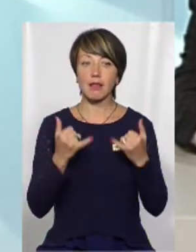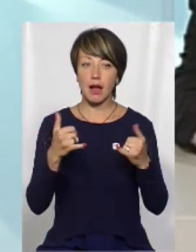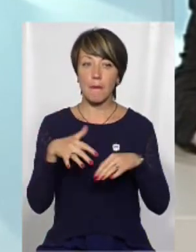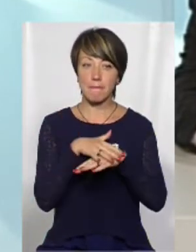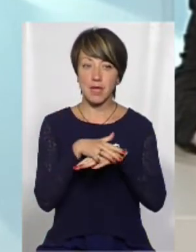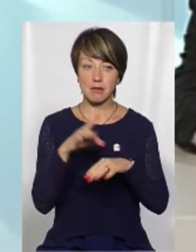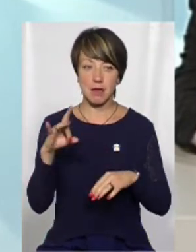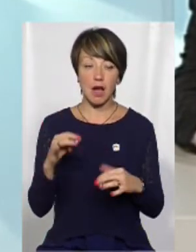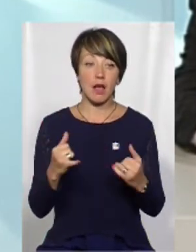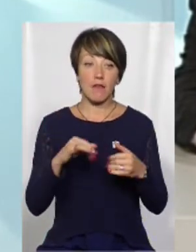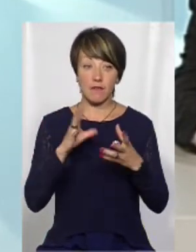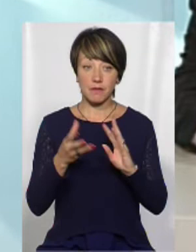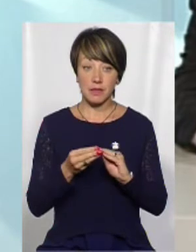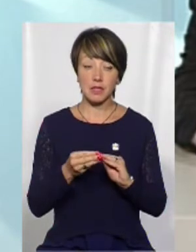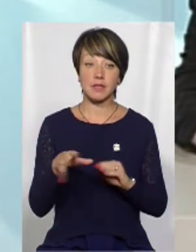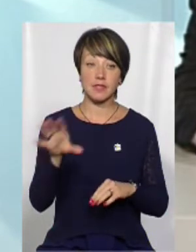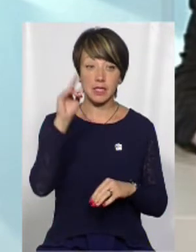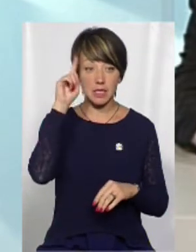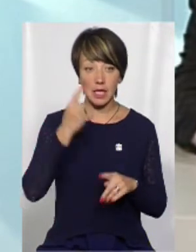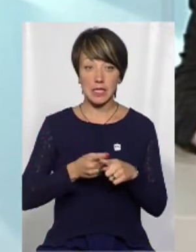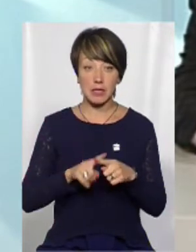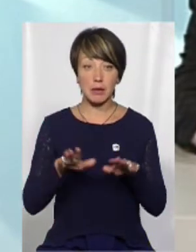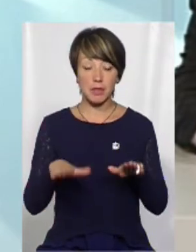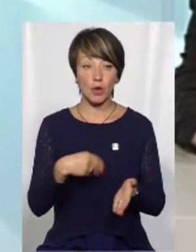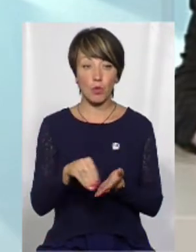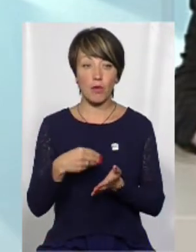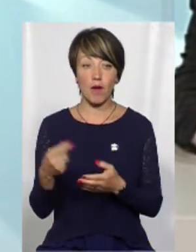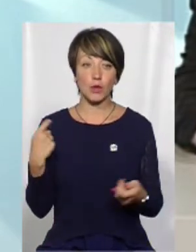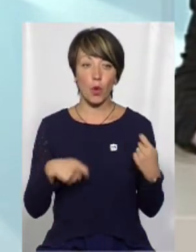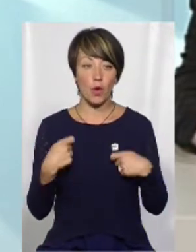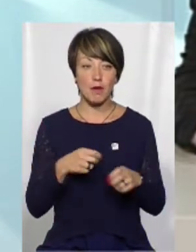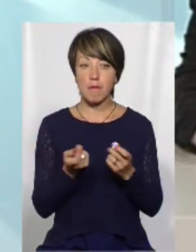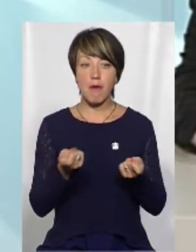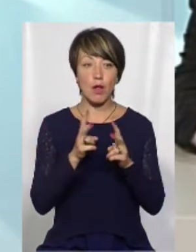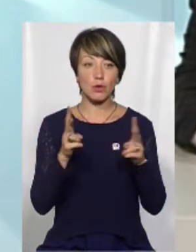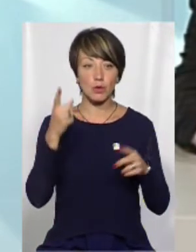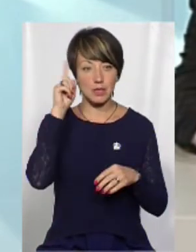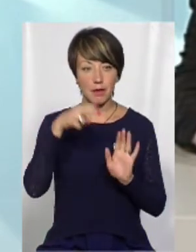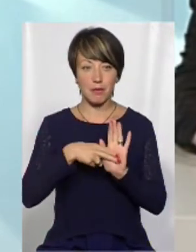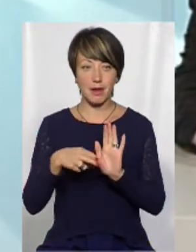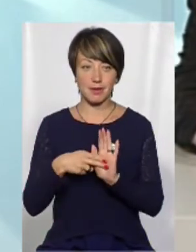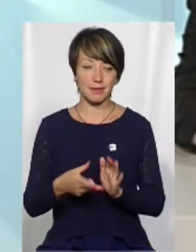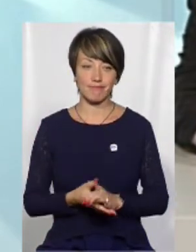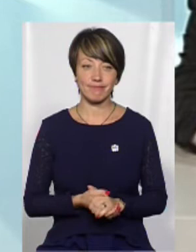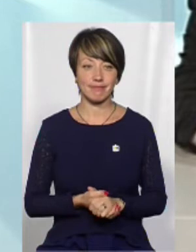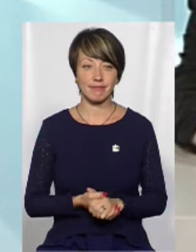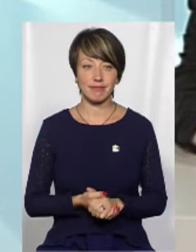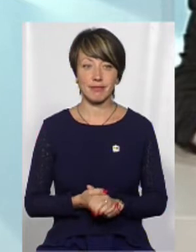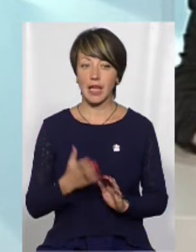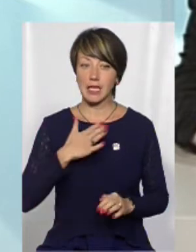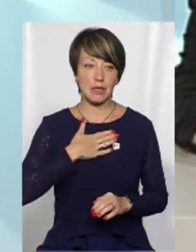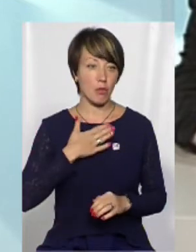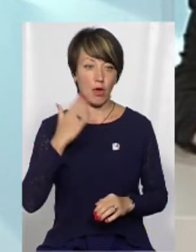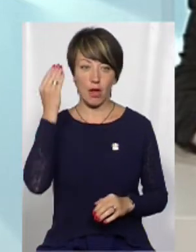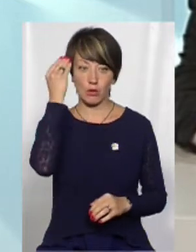базар. Ось, і тому, в принципі, оскільки всі знають це місце, де можна купувати одяг, тому мало хто знає такі бренди. Це мон аві. Це